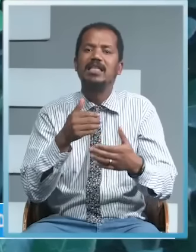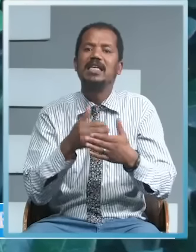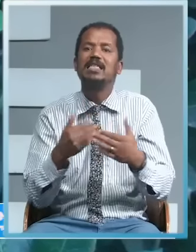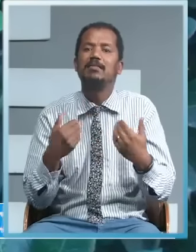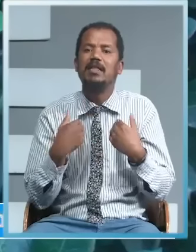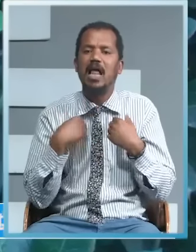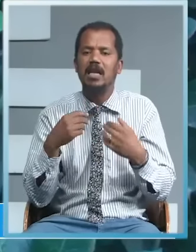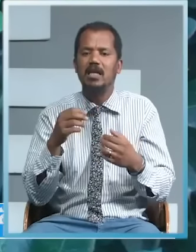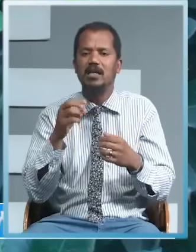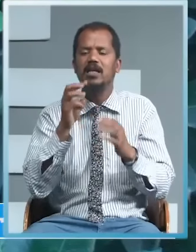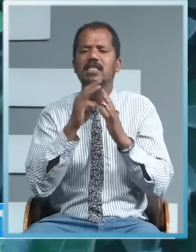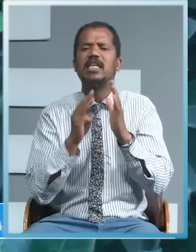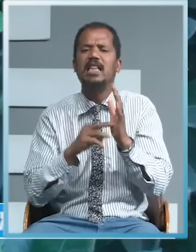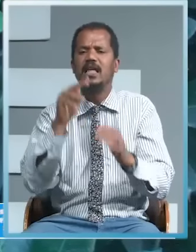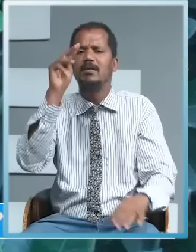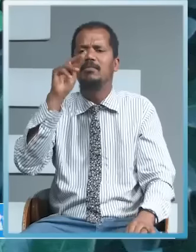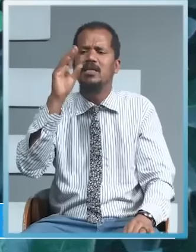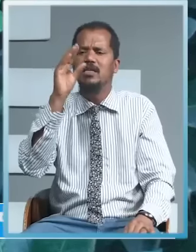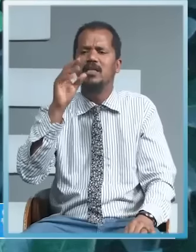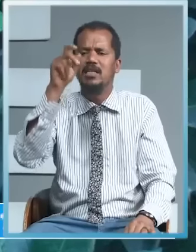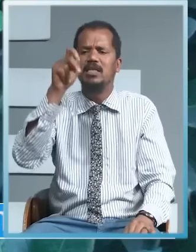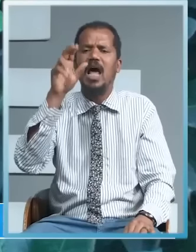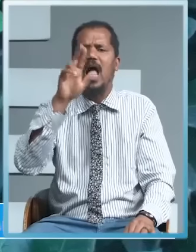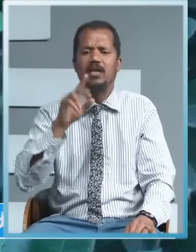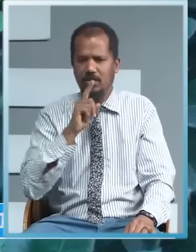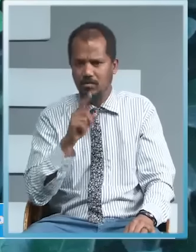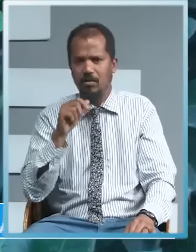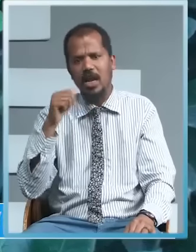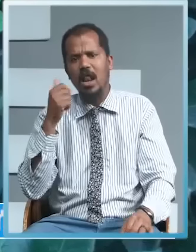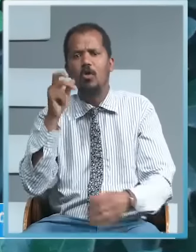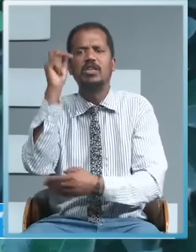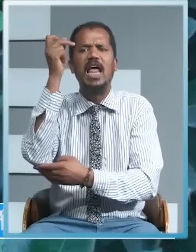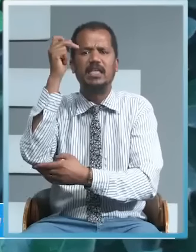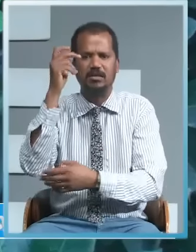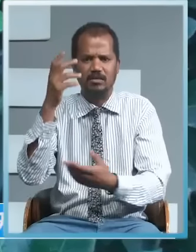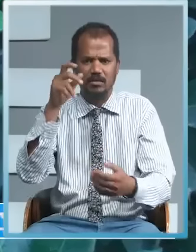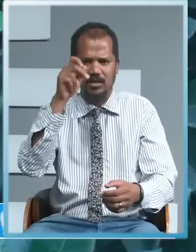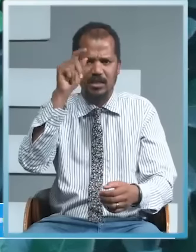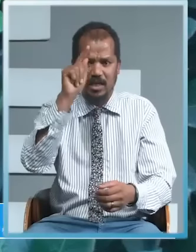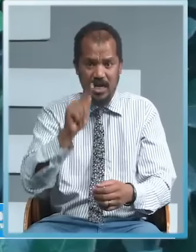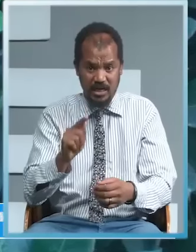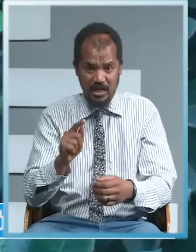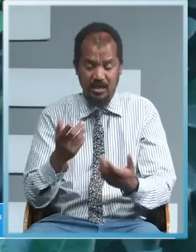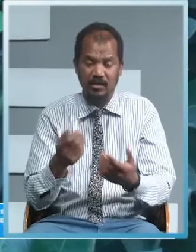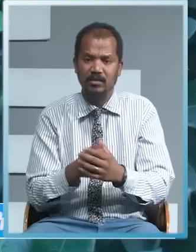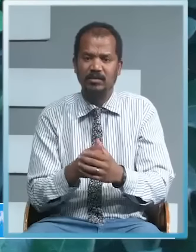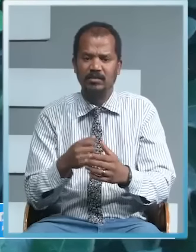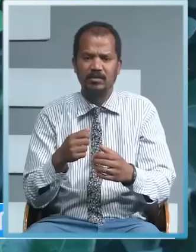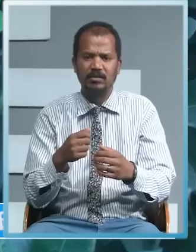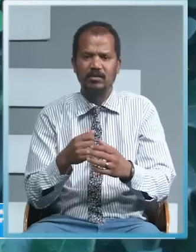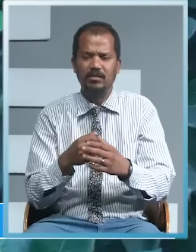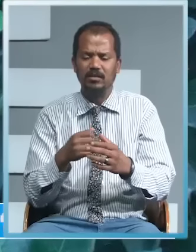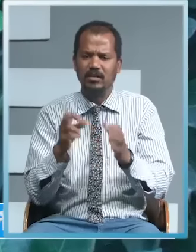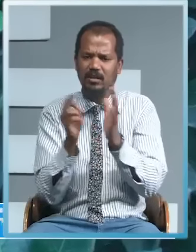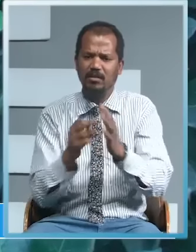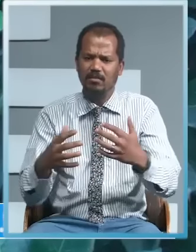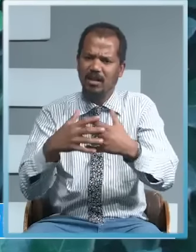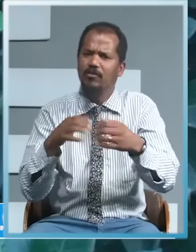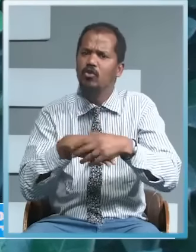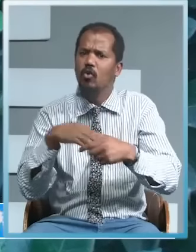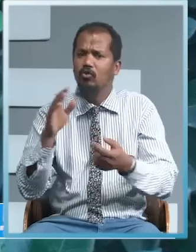ያለ ስርዓተ ምህዳር ነው በአገራችን ስለዚህ ሌላው ደን ነው ለምሳሌ ደንን የተመለከተ እንደዚሁ የህግ ማቀፎች የሚወጡ